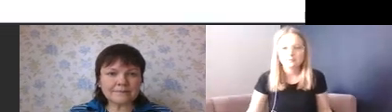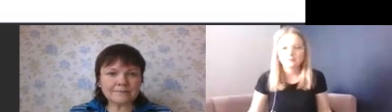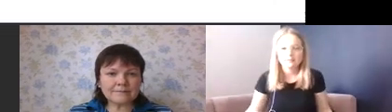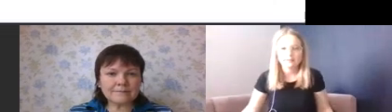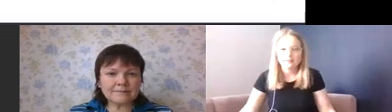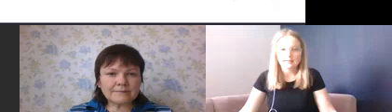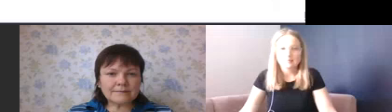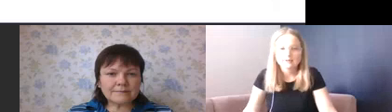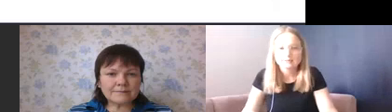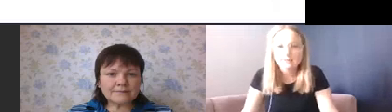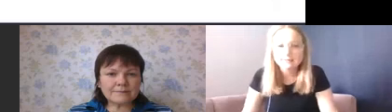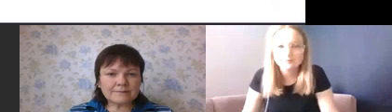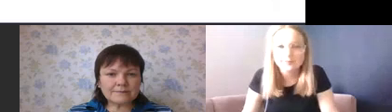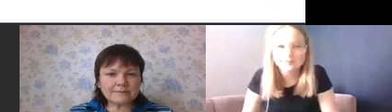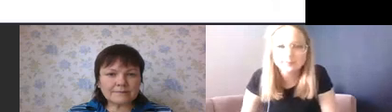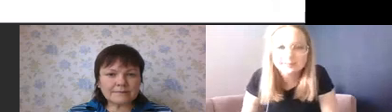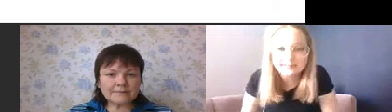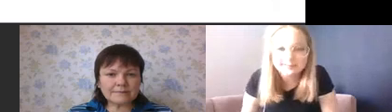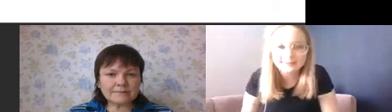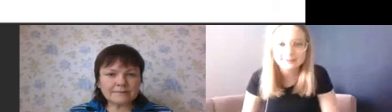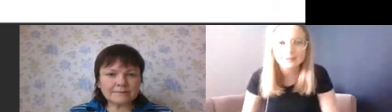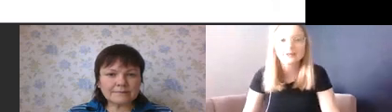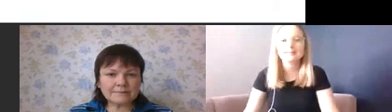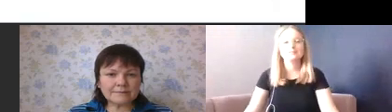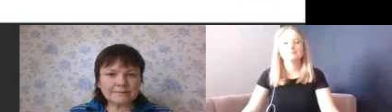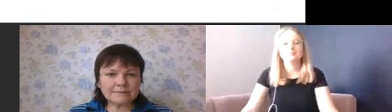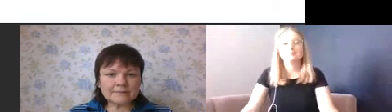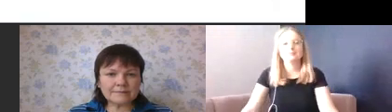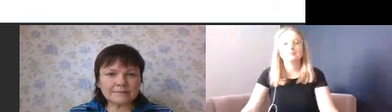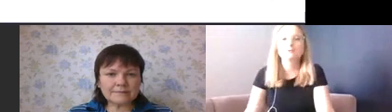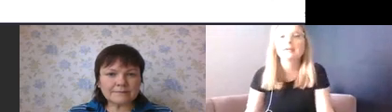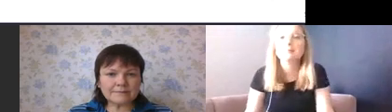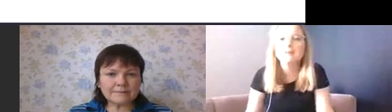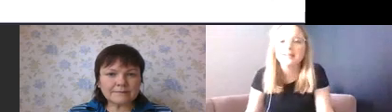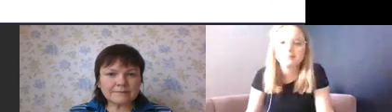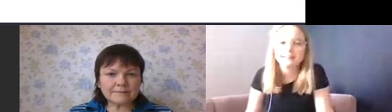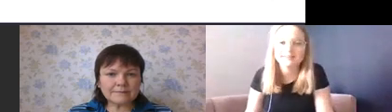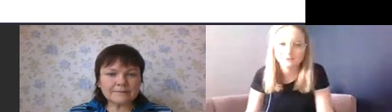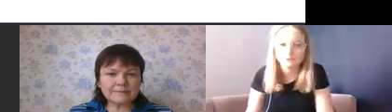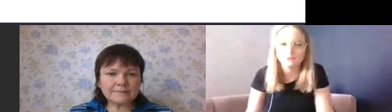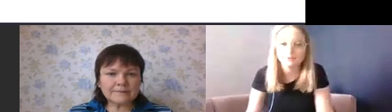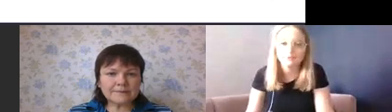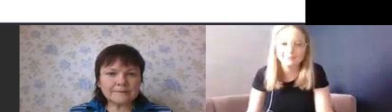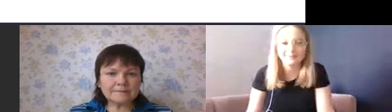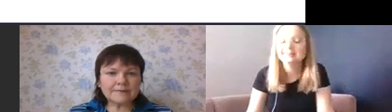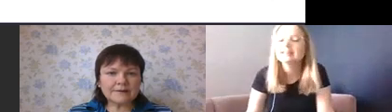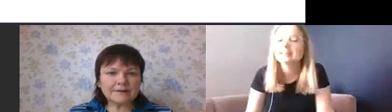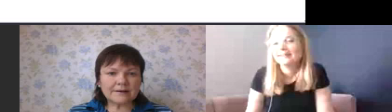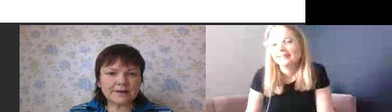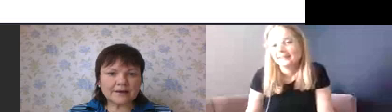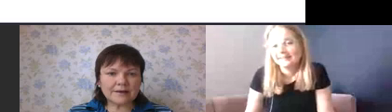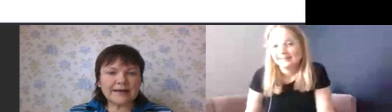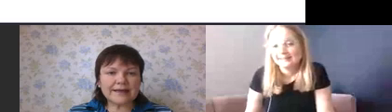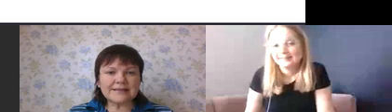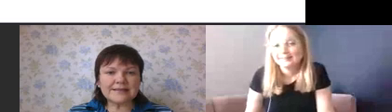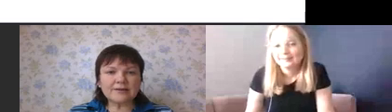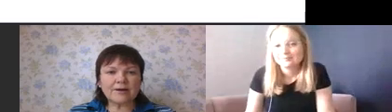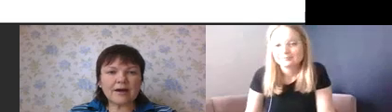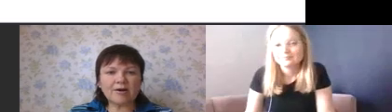Mist peaksite juba vaikselt nägema, et siin mõned on päris pisikeselt, aga need, mis vist on nagu rohkem öeldud, need on nagu suuremad.